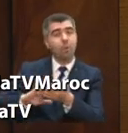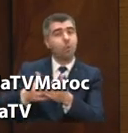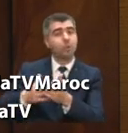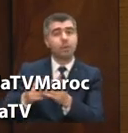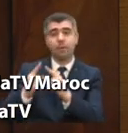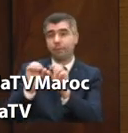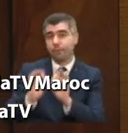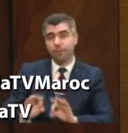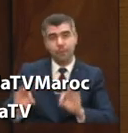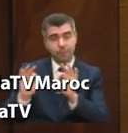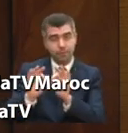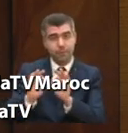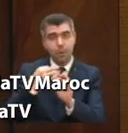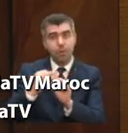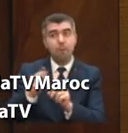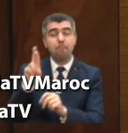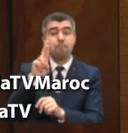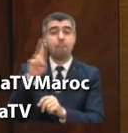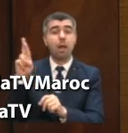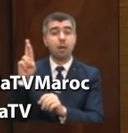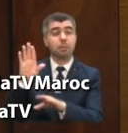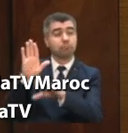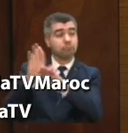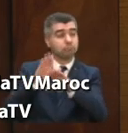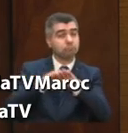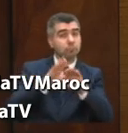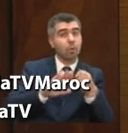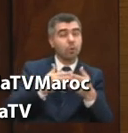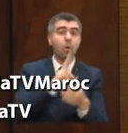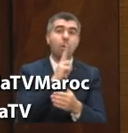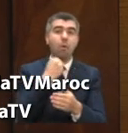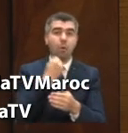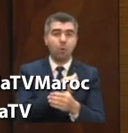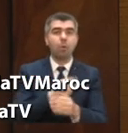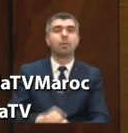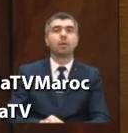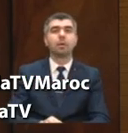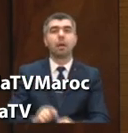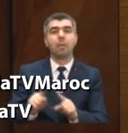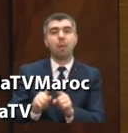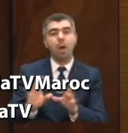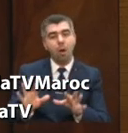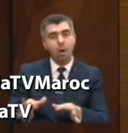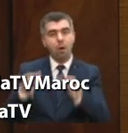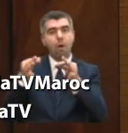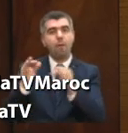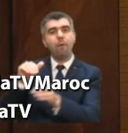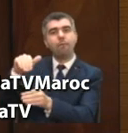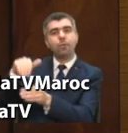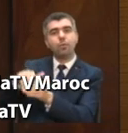أجل التخفيف من تداعياتها أعطى جلالة الملك تعليماته السامية للحكومة قصد الإحداث الفوري لصندوق